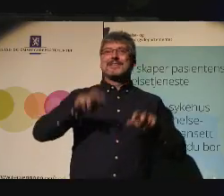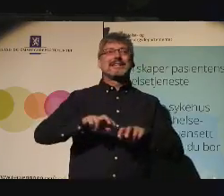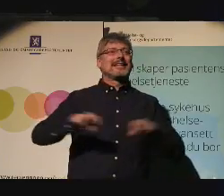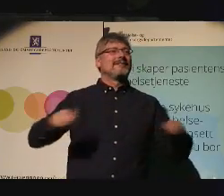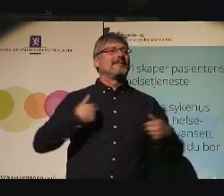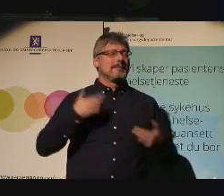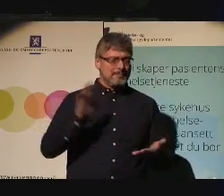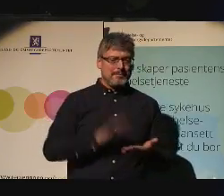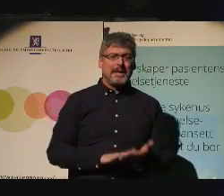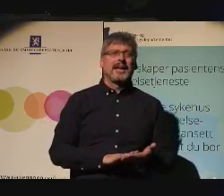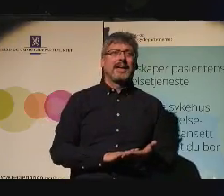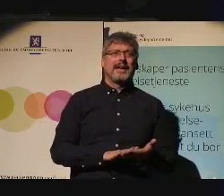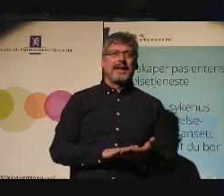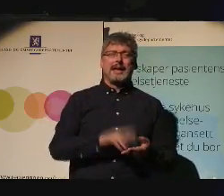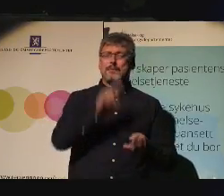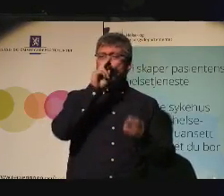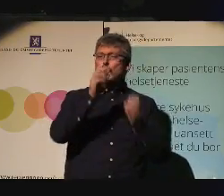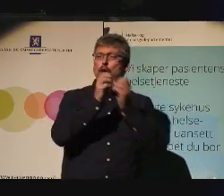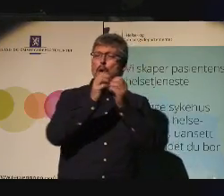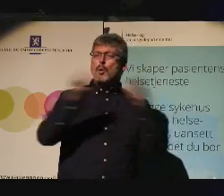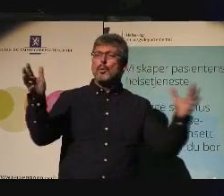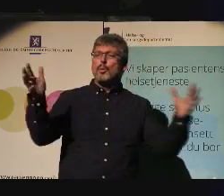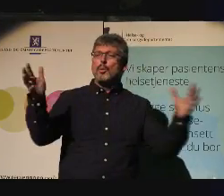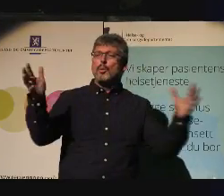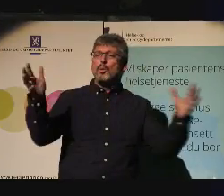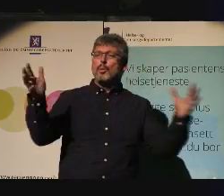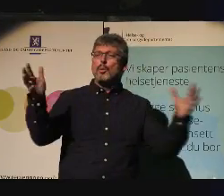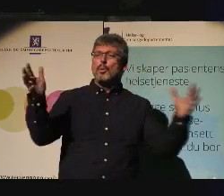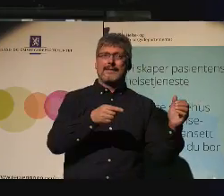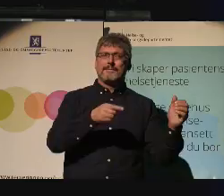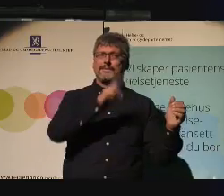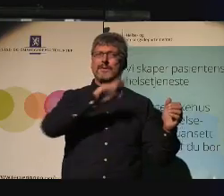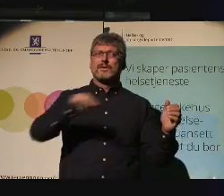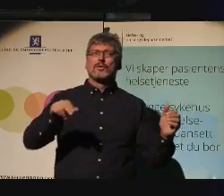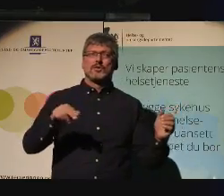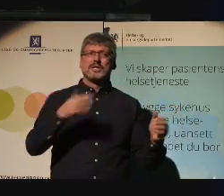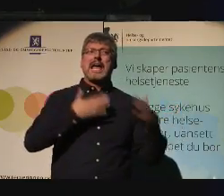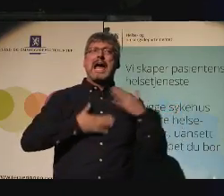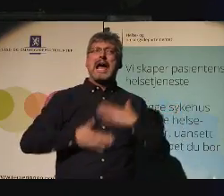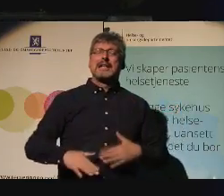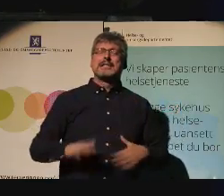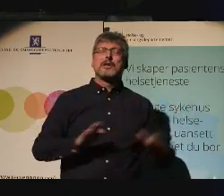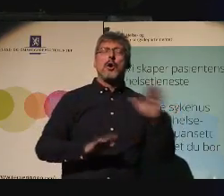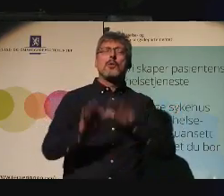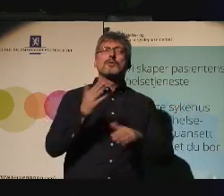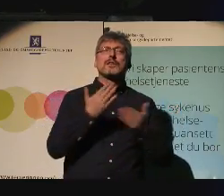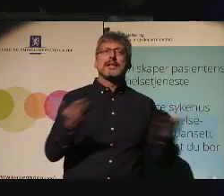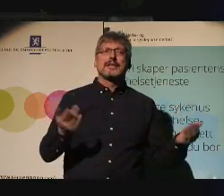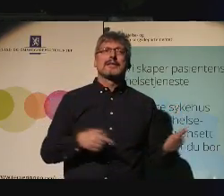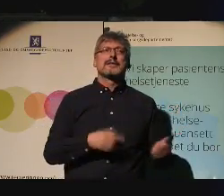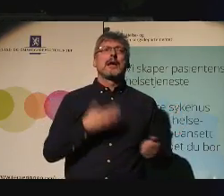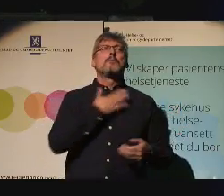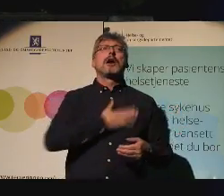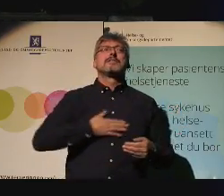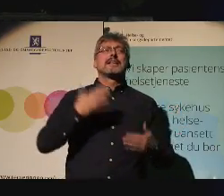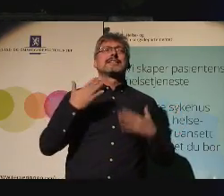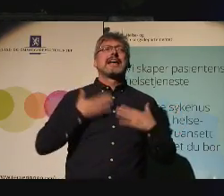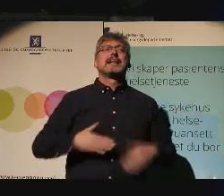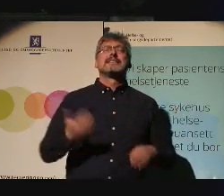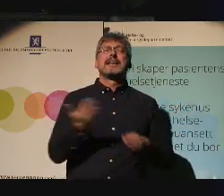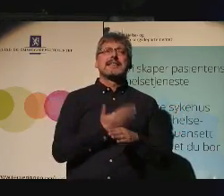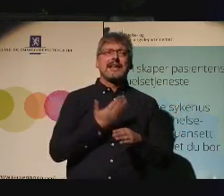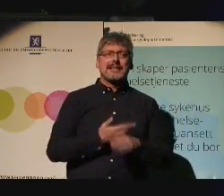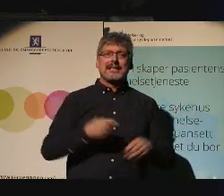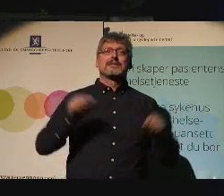med på en nyutvikling av norsk helsetjeneste, helse- og omsorgstjeneste. Pasientens helsetjeneste er